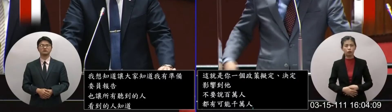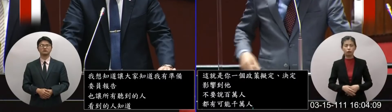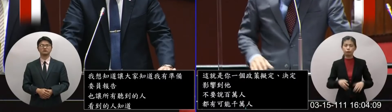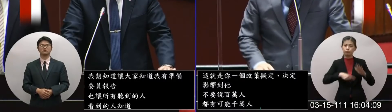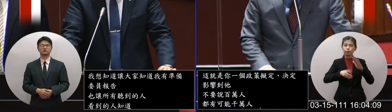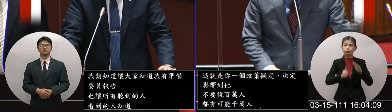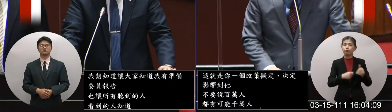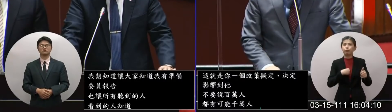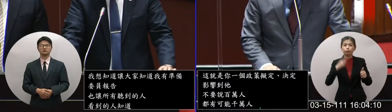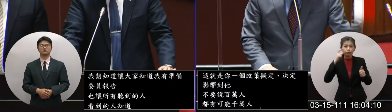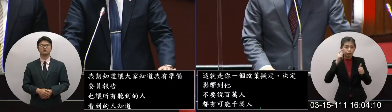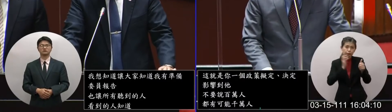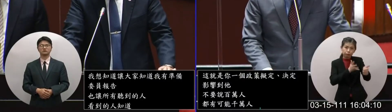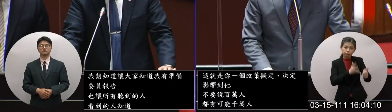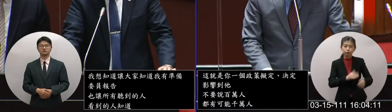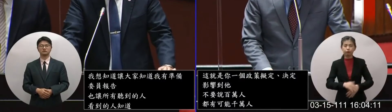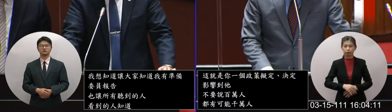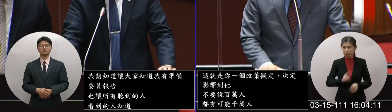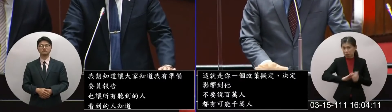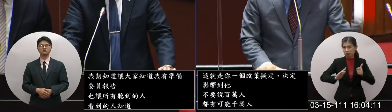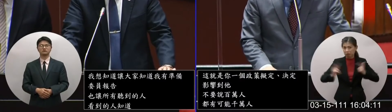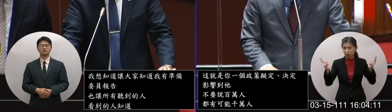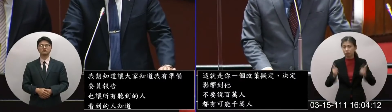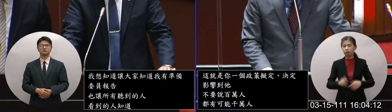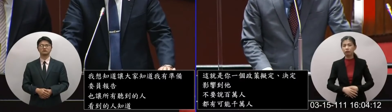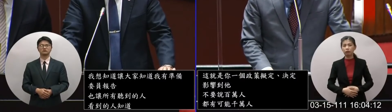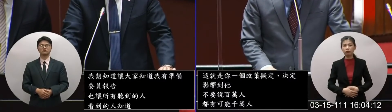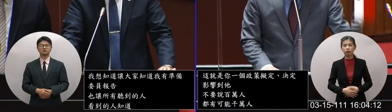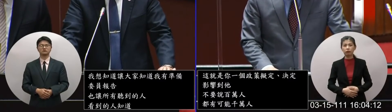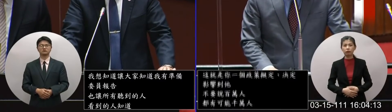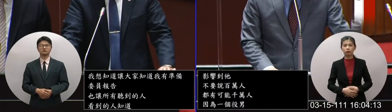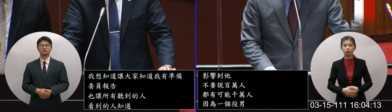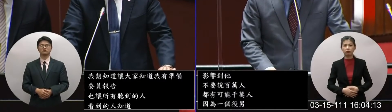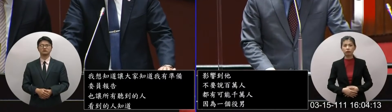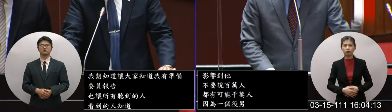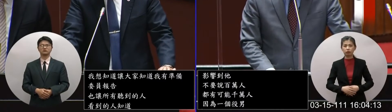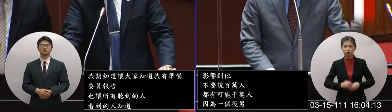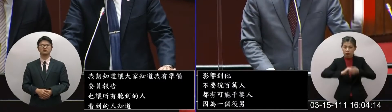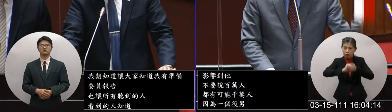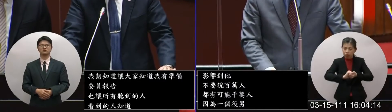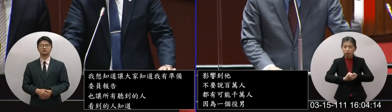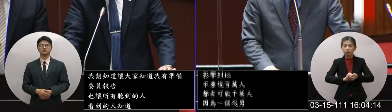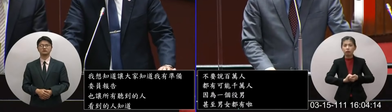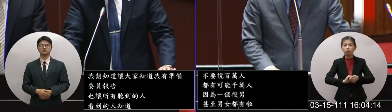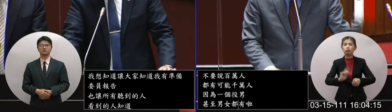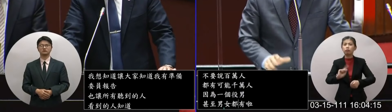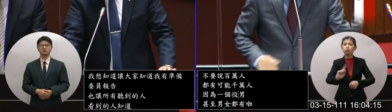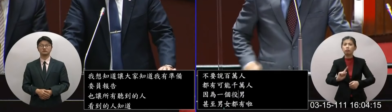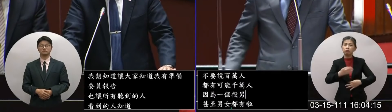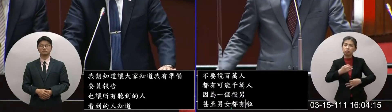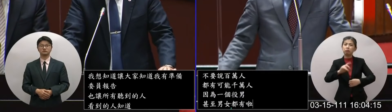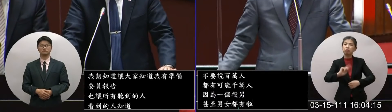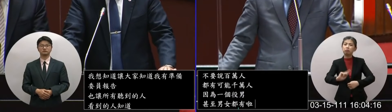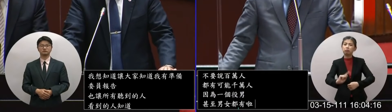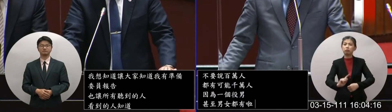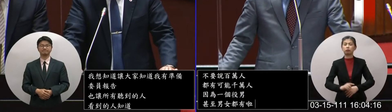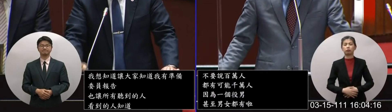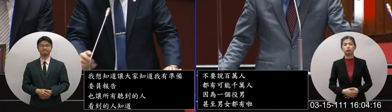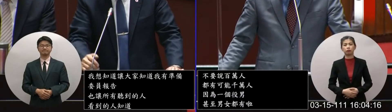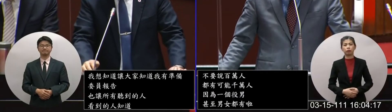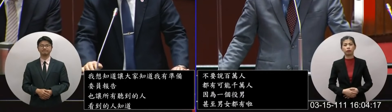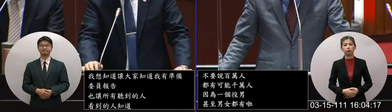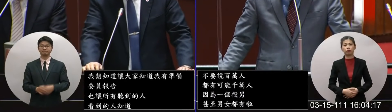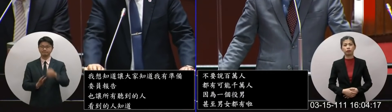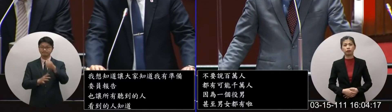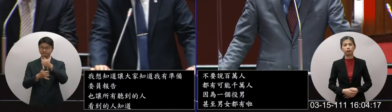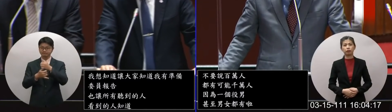想请教的是，因为这影响很大，什么时候可以有答案？你们的检讨什么时候可以有答案？ 好，